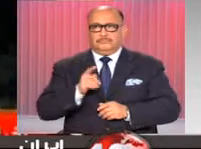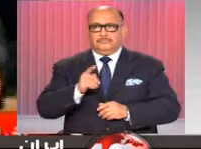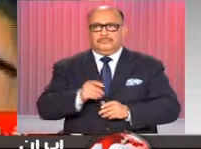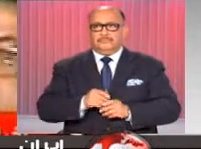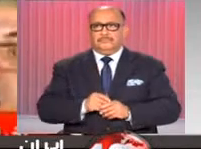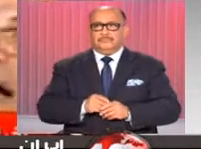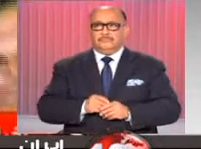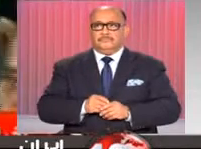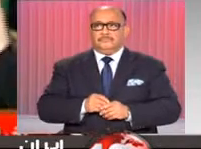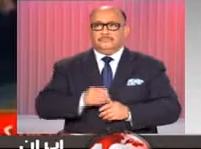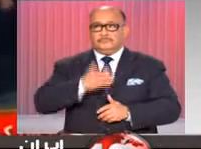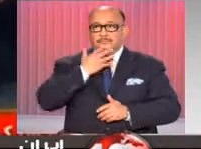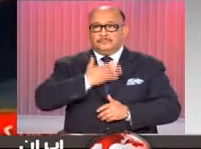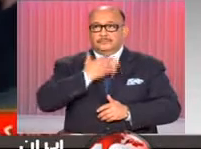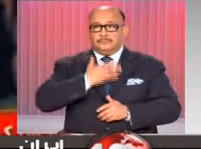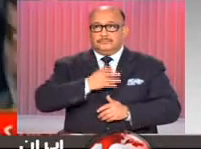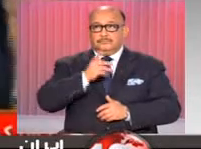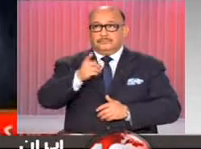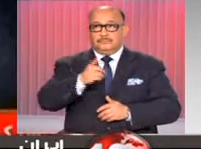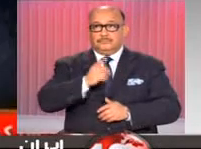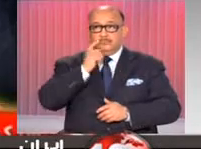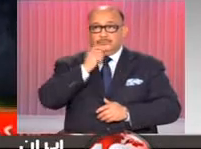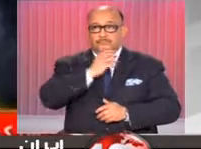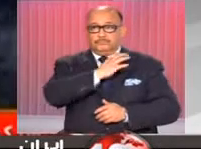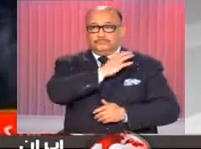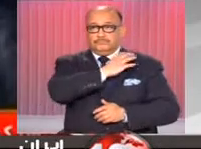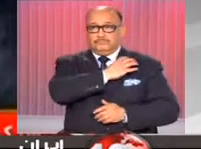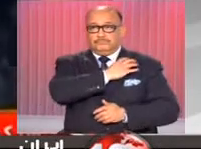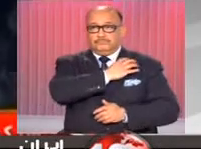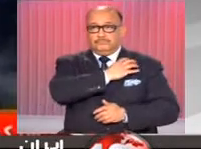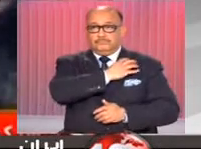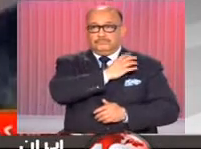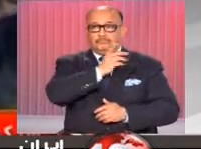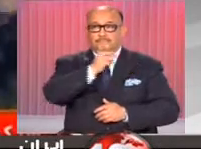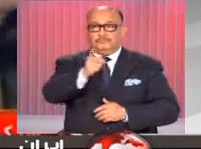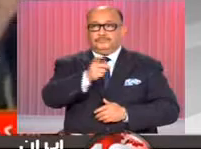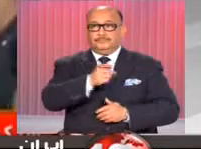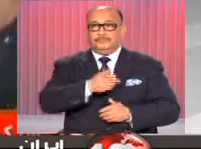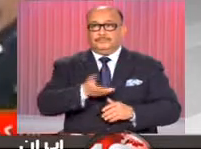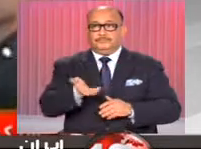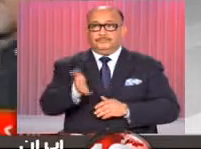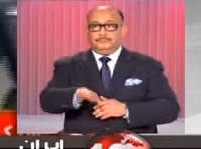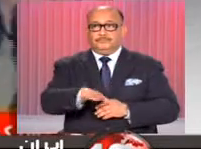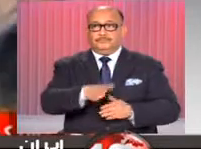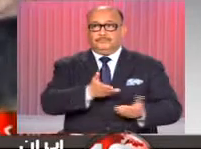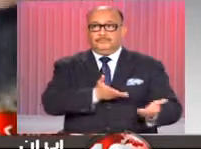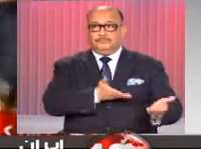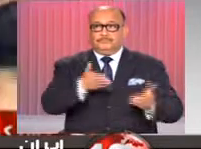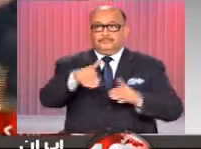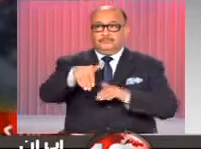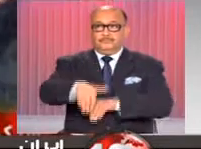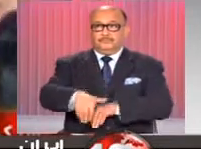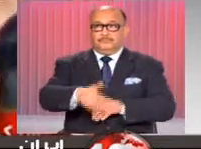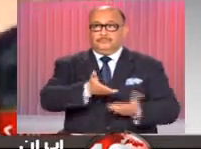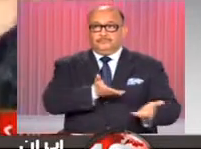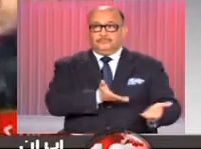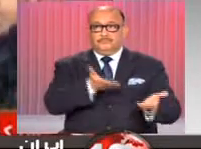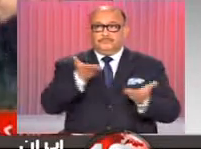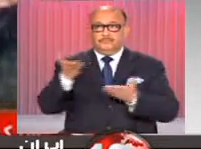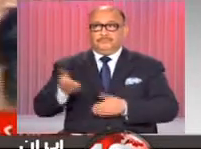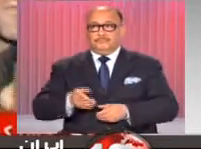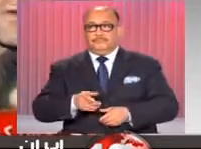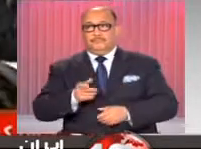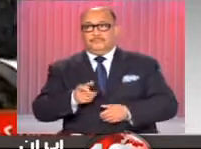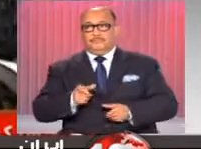ينتمي للحرس الثوري الإيراني بعد أن لقي حذفه في العراق، حيث كان يشارك في مهمة استشارية لدى الجيش